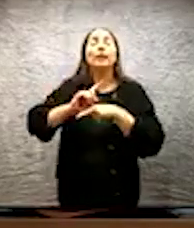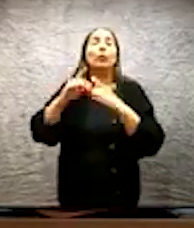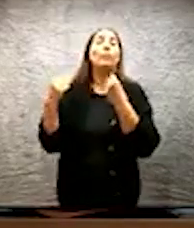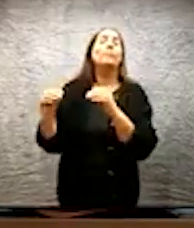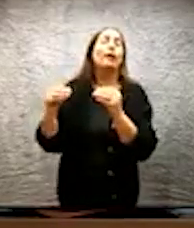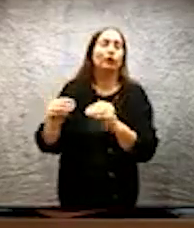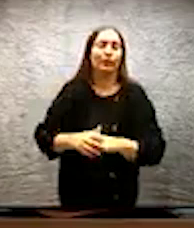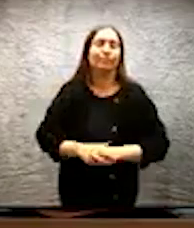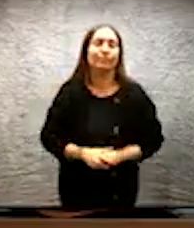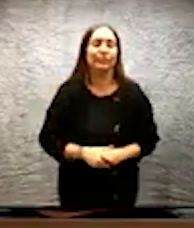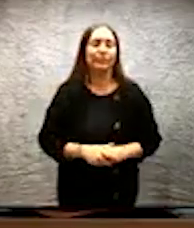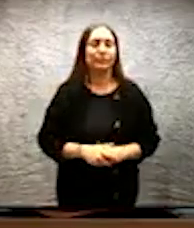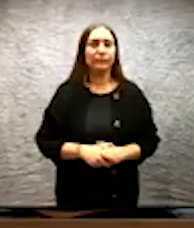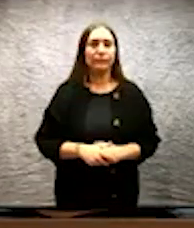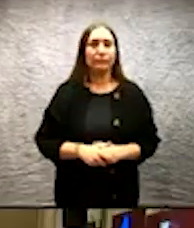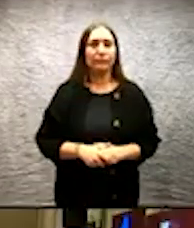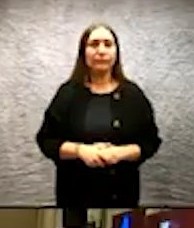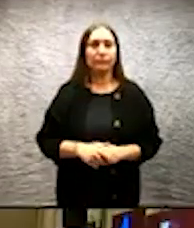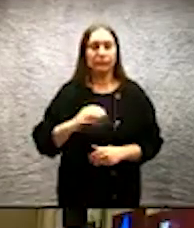pardon.